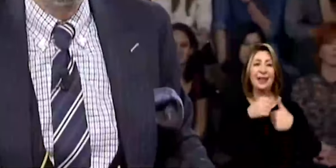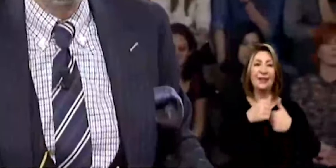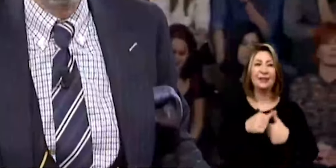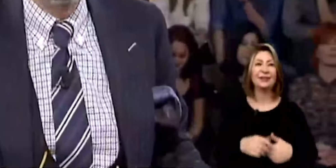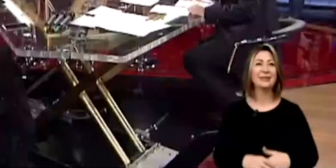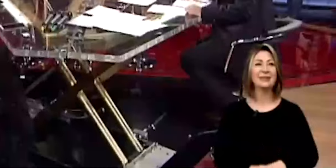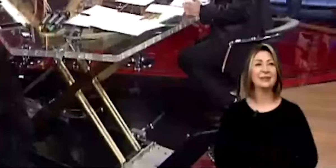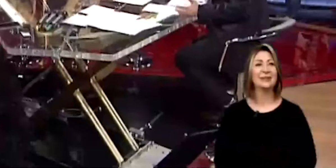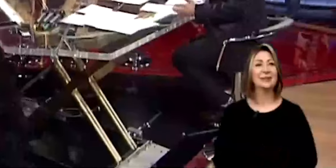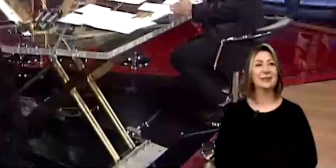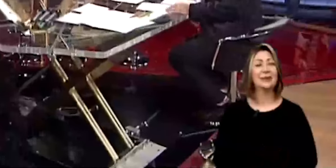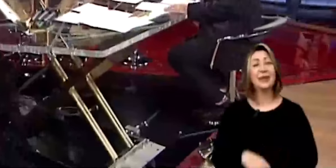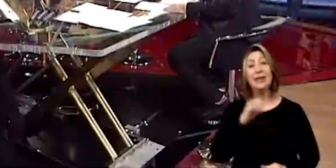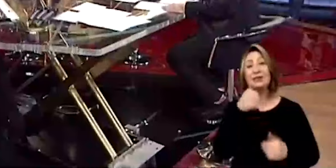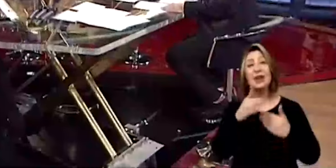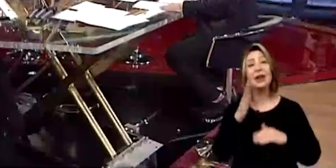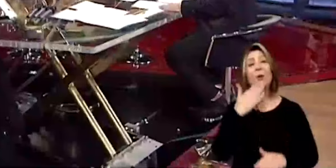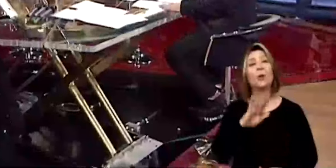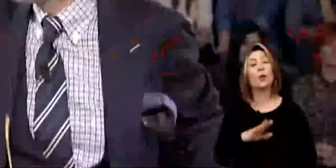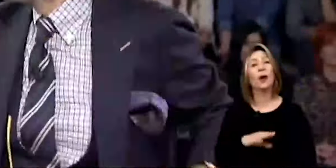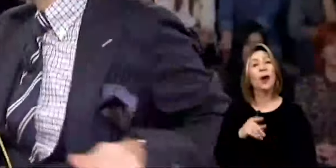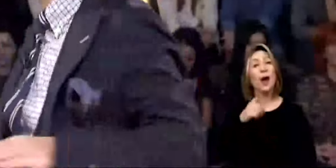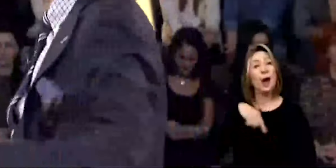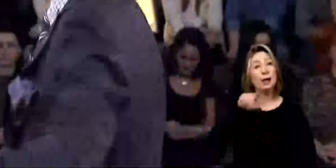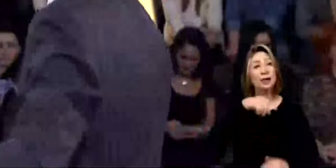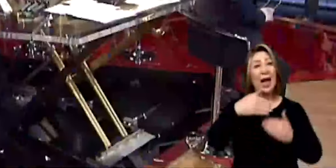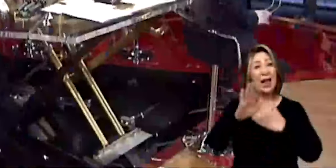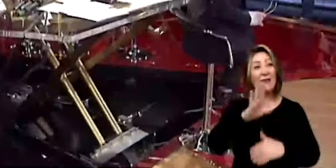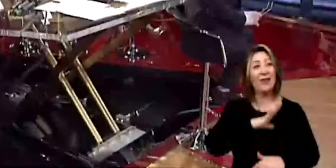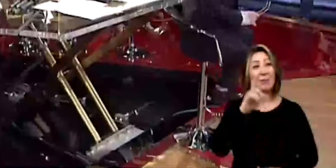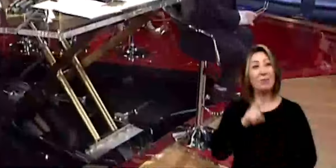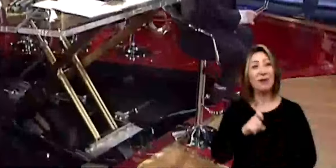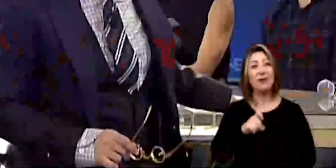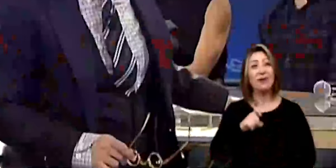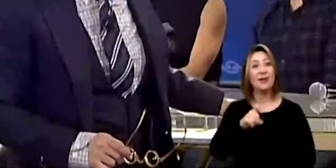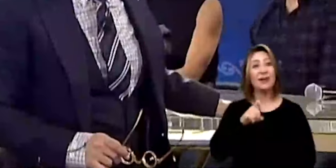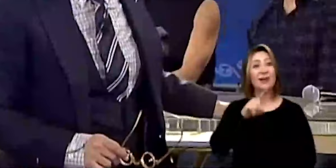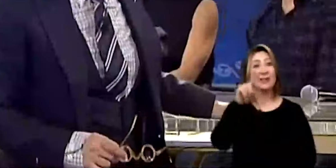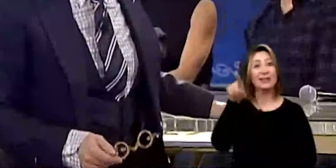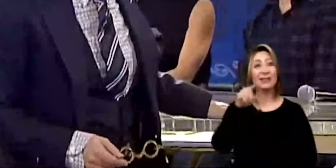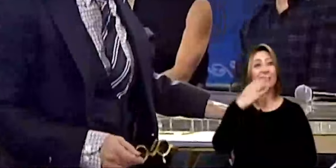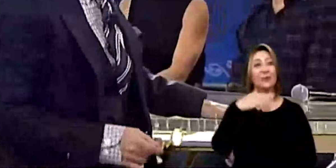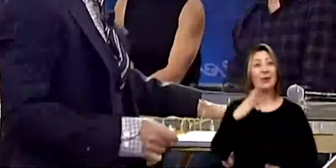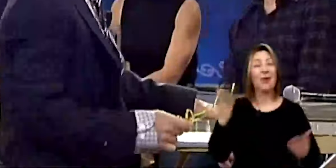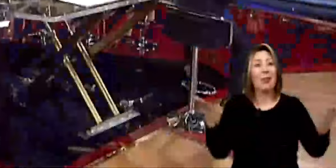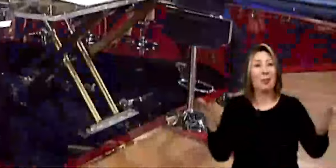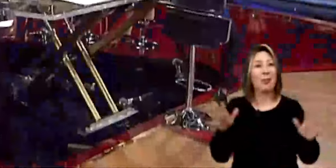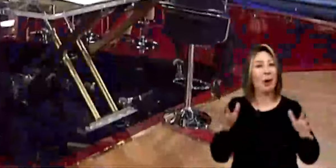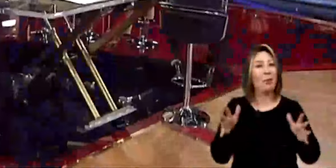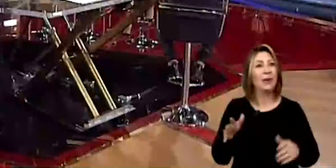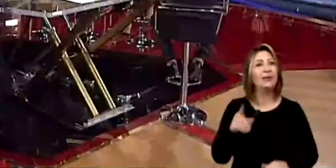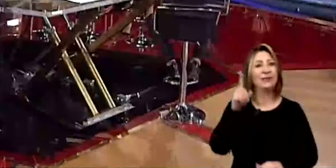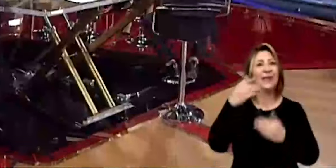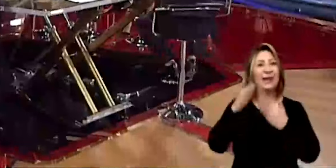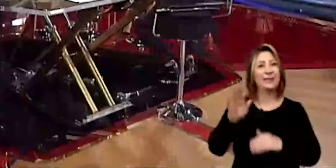evlisin. Hiç ayrılan yok. Aranızda ayrılan var mı? Sizden de yok. Allah Allah, ne garip bir şey. Var,